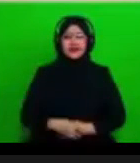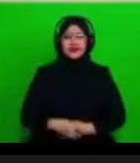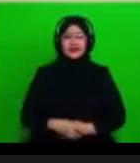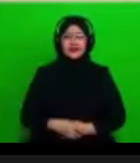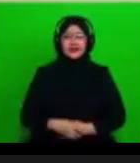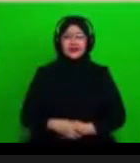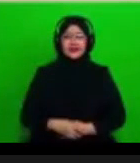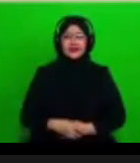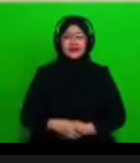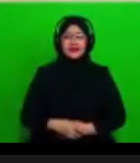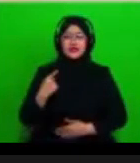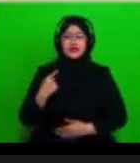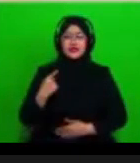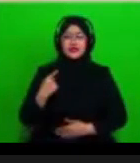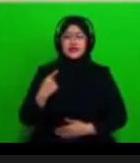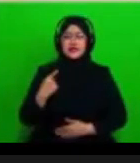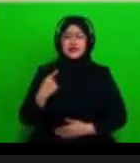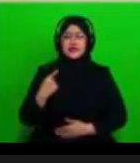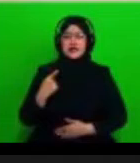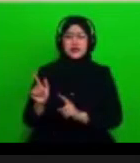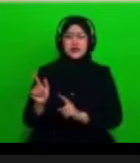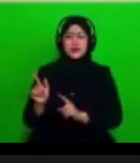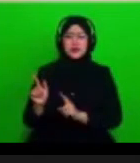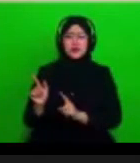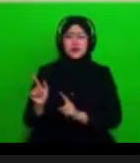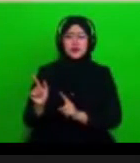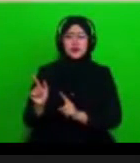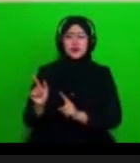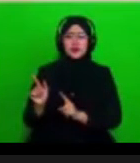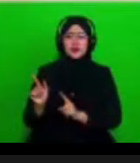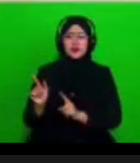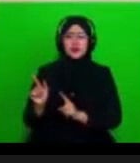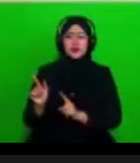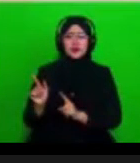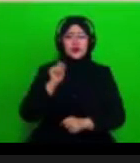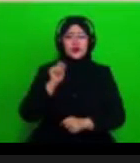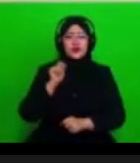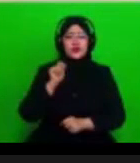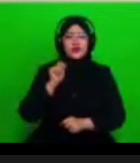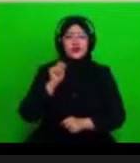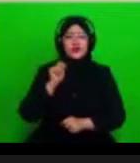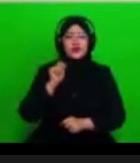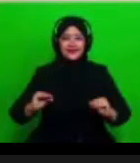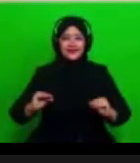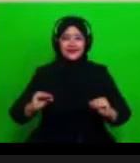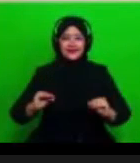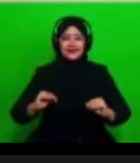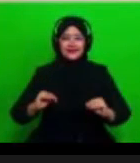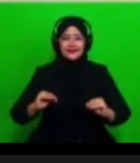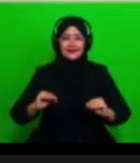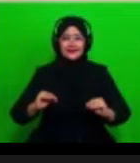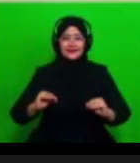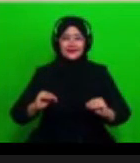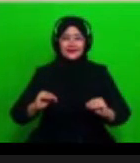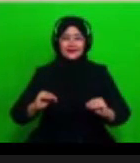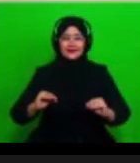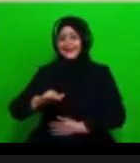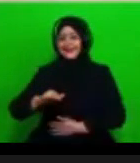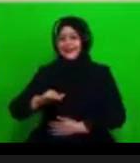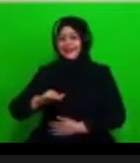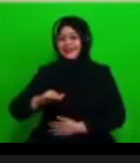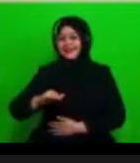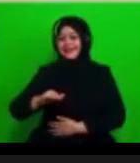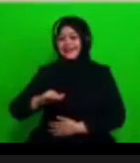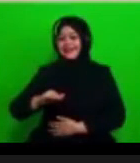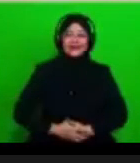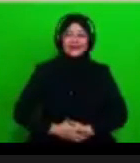Betul sekali. Apalagi di zaman seperti sekarang Teh Jenab, ketika kita harus WFH ataupun sekolah dari rumah ya kan. Demi ini